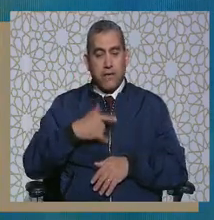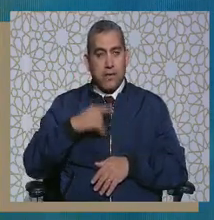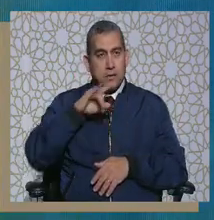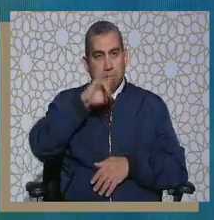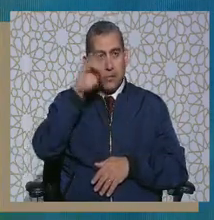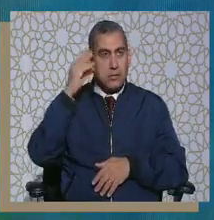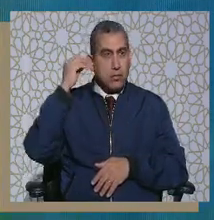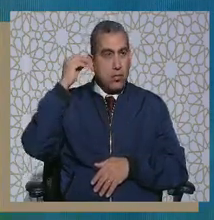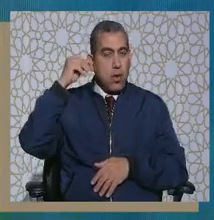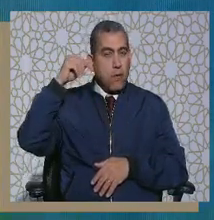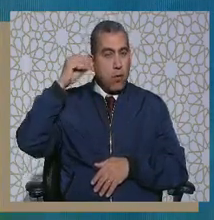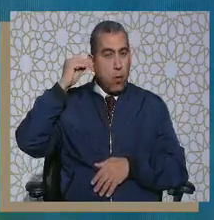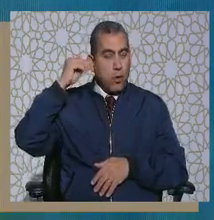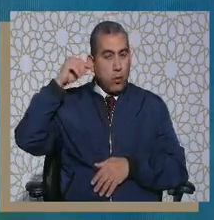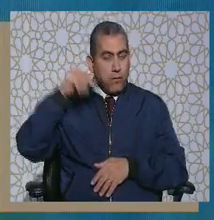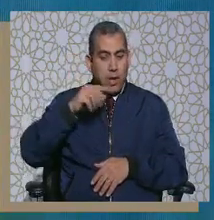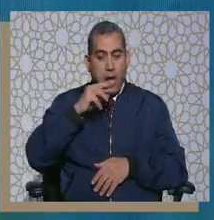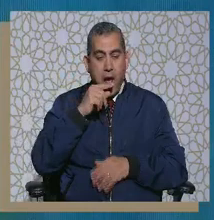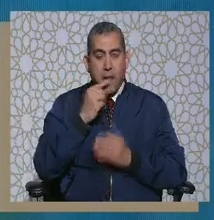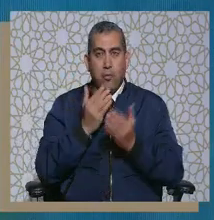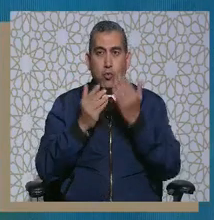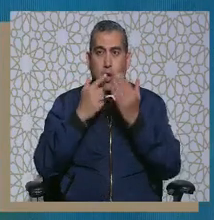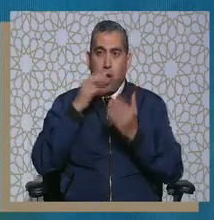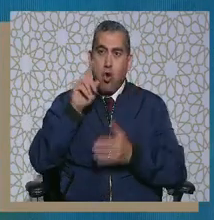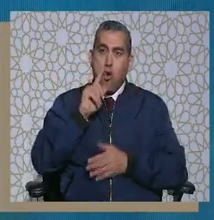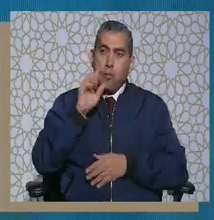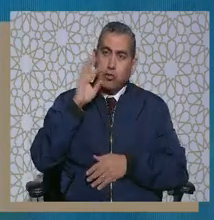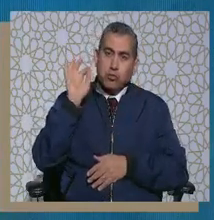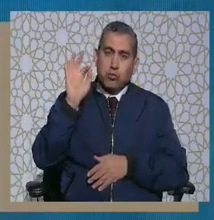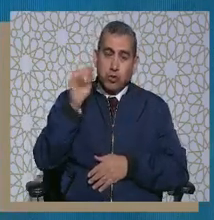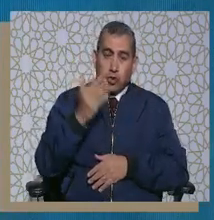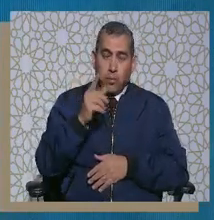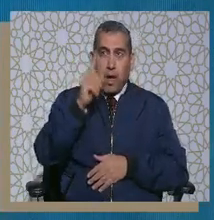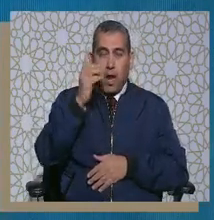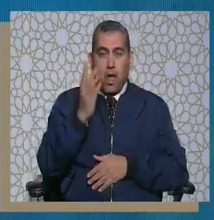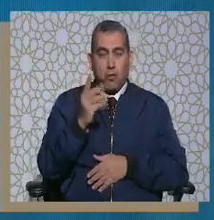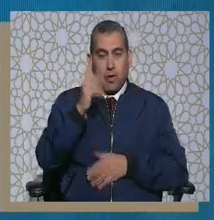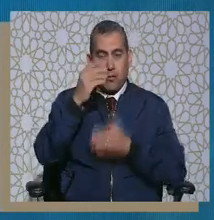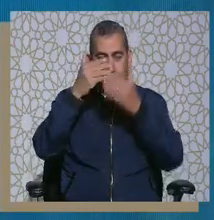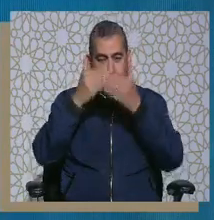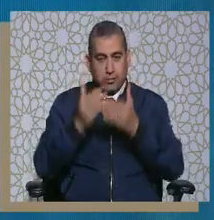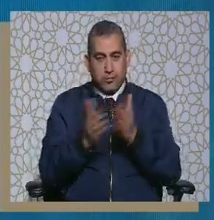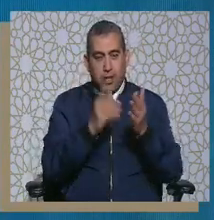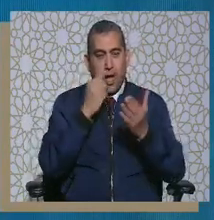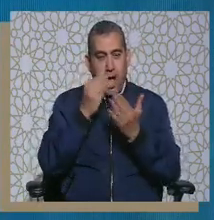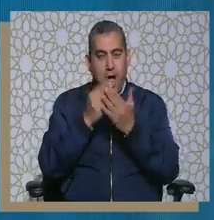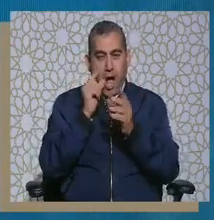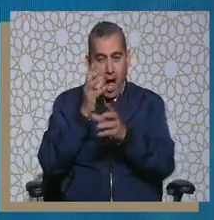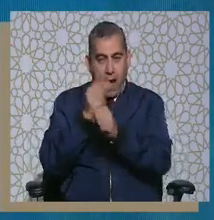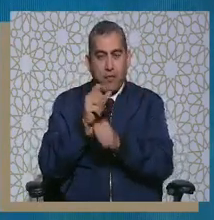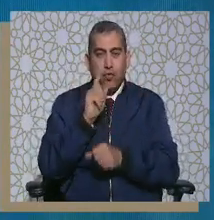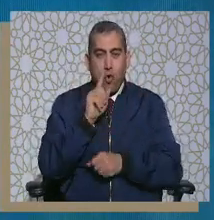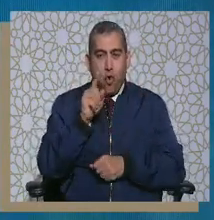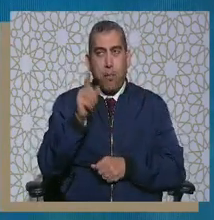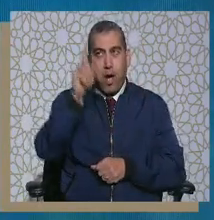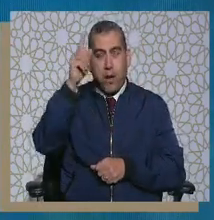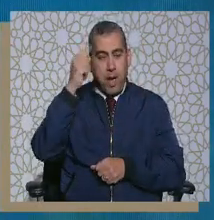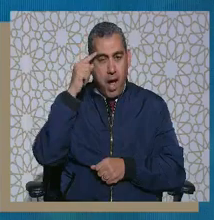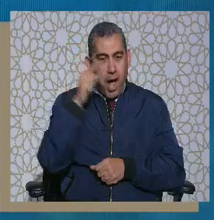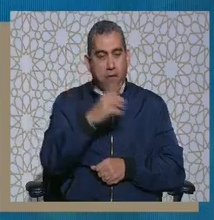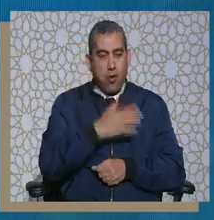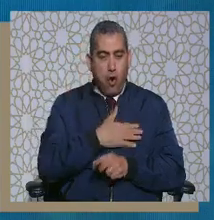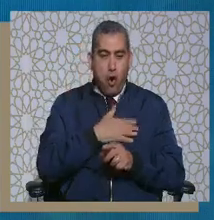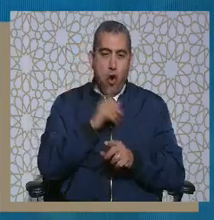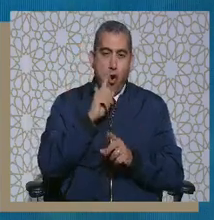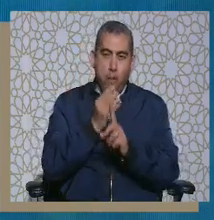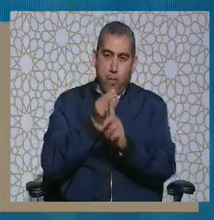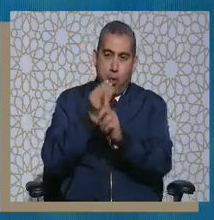شاء الله سواء تلفظت او ما تلفظت ايش ان شاء الله ربنا سبحانه وتعالى هيحفظ والدتك وهو عارف ان انت بتحبيها